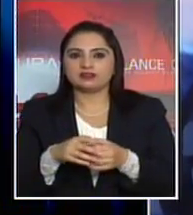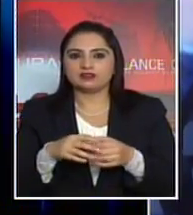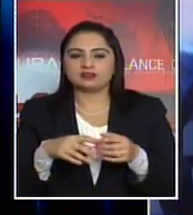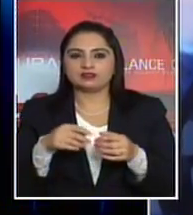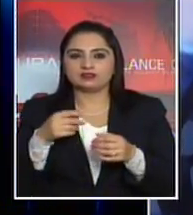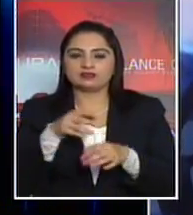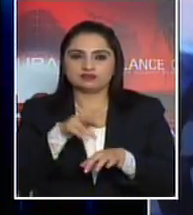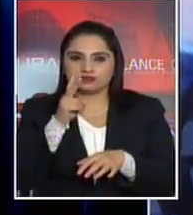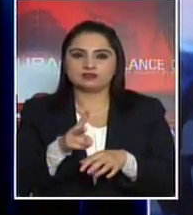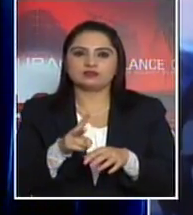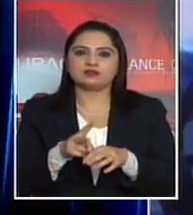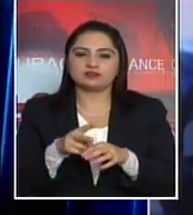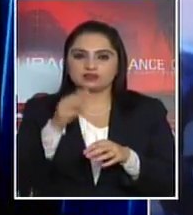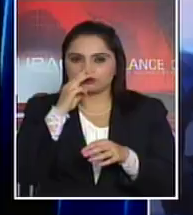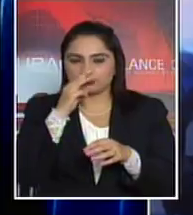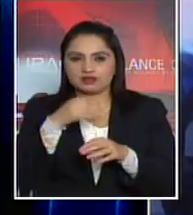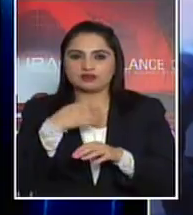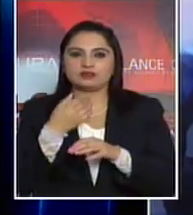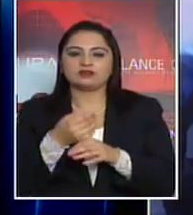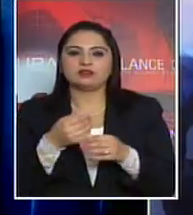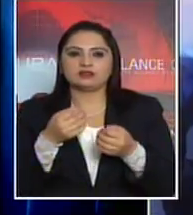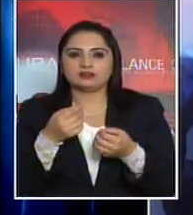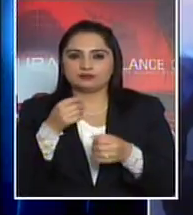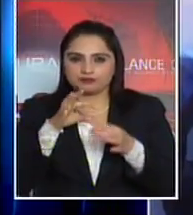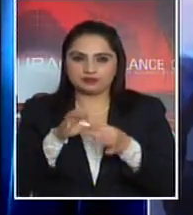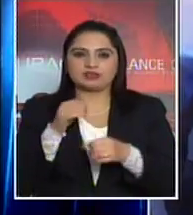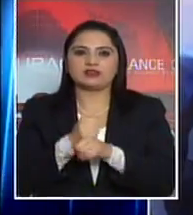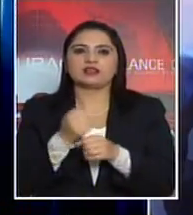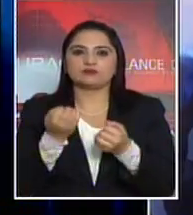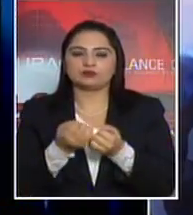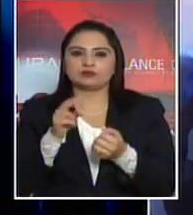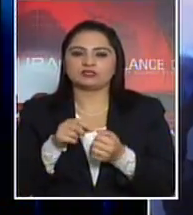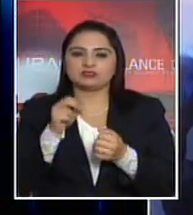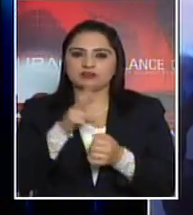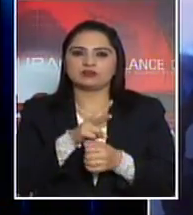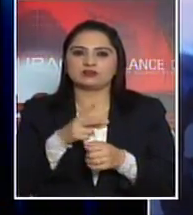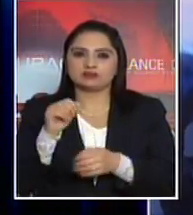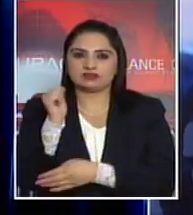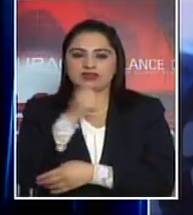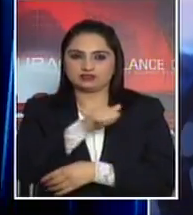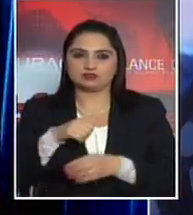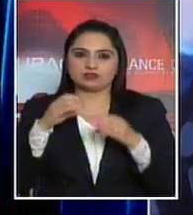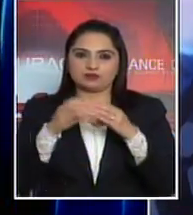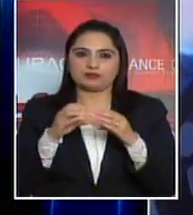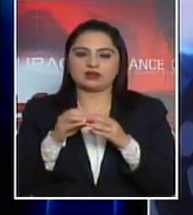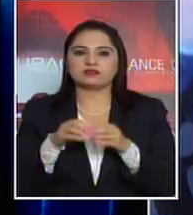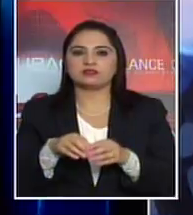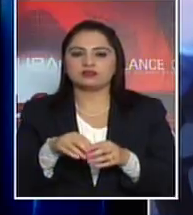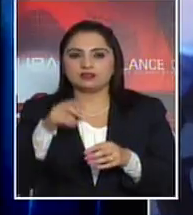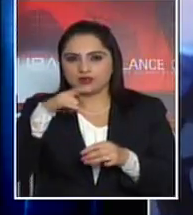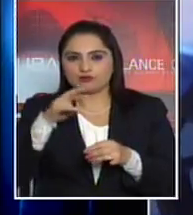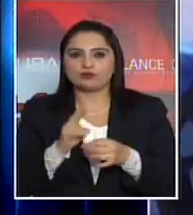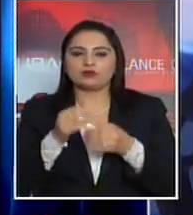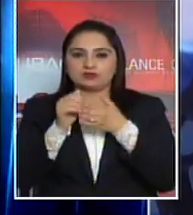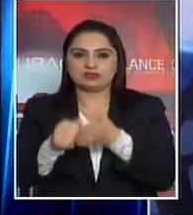हुन्छ त्यसको अगेन्स्टमा त्यो निर्णय आएको छ। तर पनि उहाँहरूले के ख्याल गर्नुभएको छ भने राष्ट्रिय जनता पार्टी र सङ्घीय समाजवादी